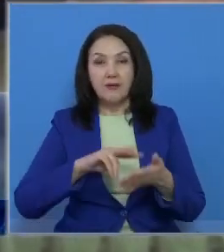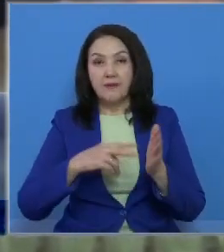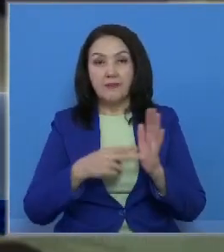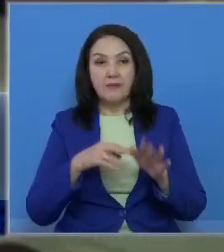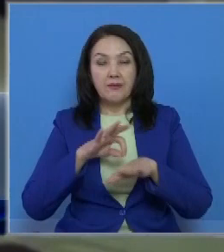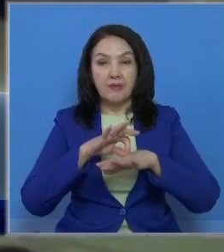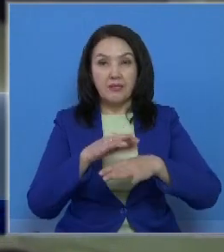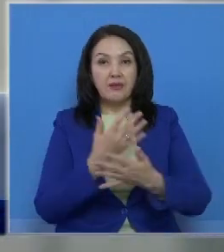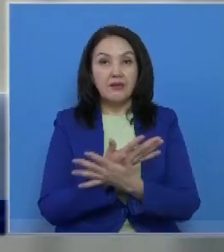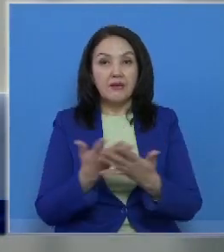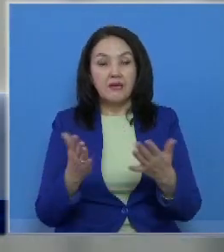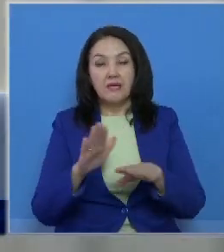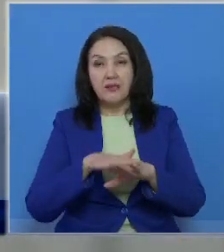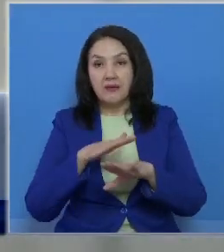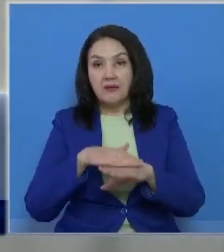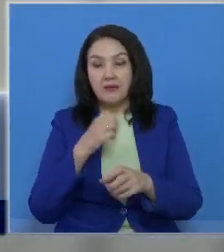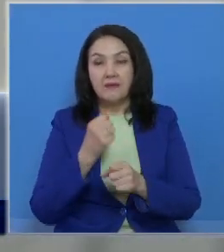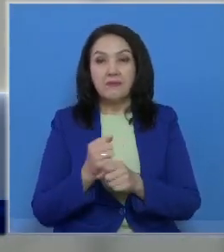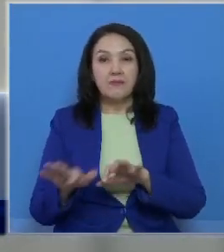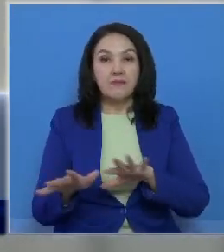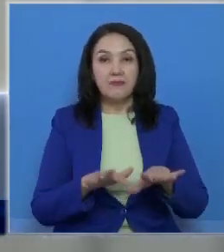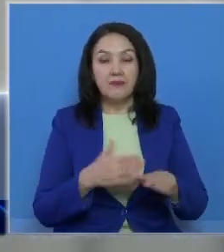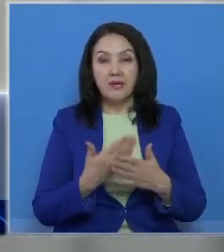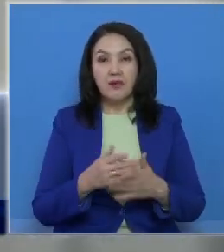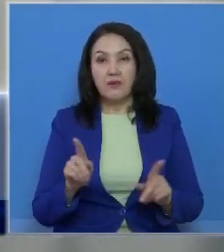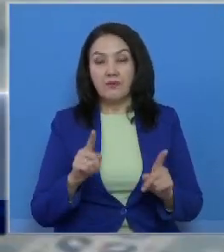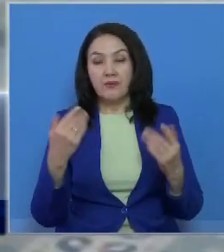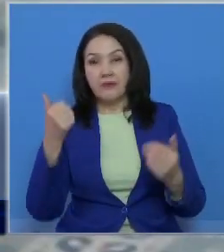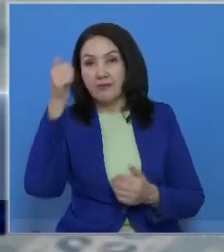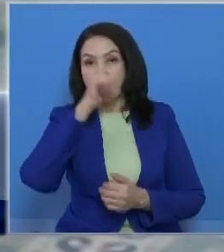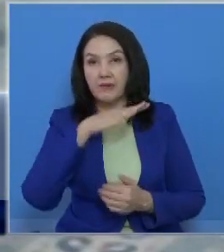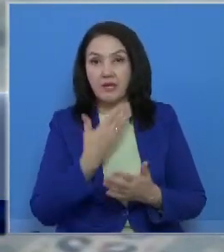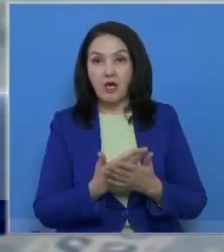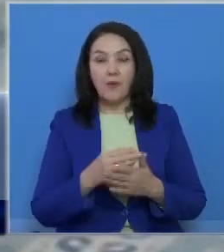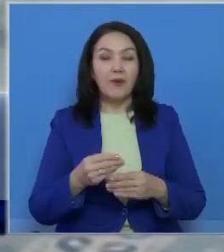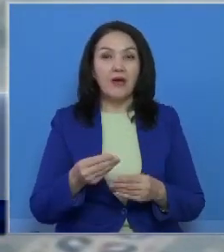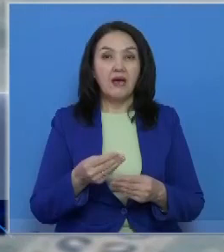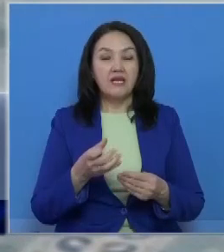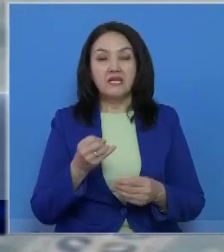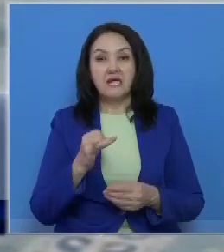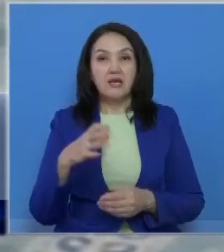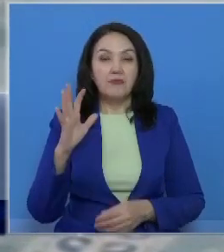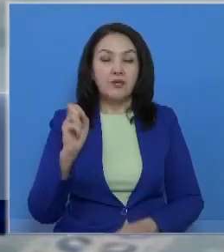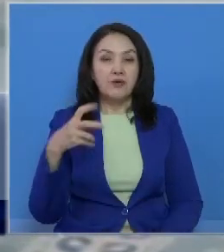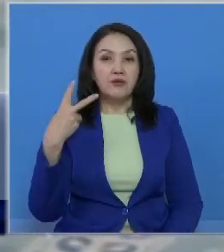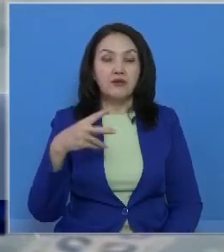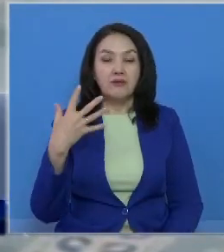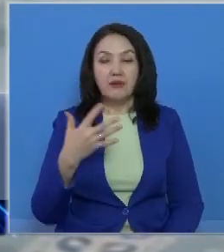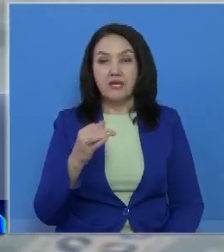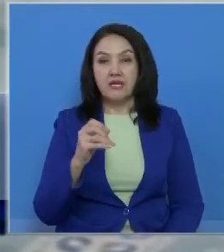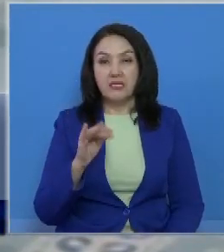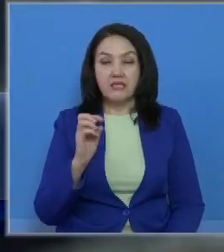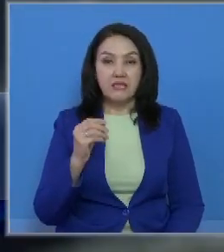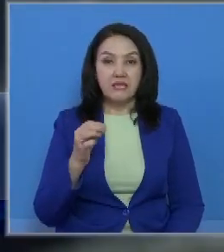запланировано провести несколько благотворительных мероприятий. Отметим, в этом году размер садака составляет 535 тенге.